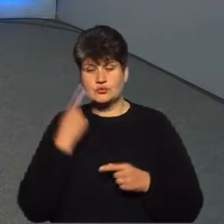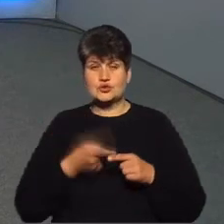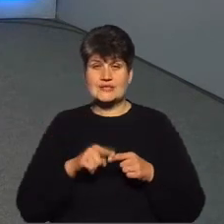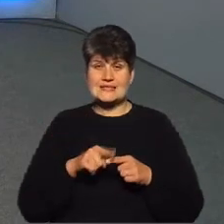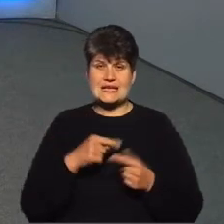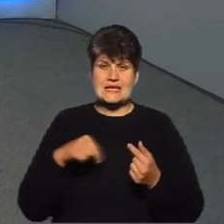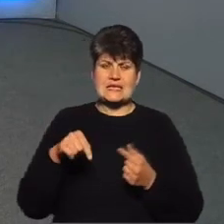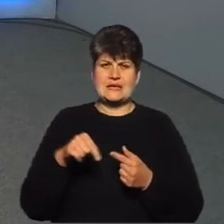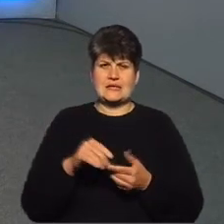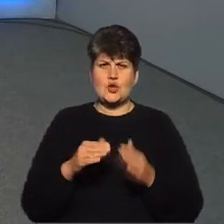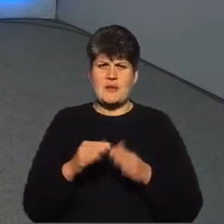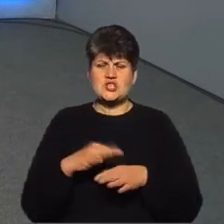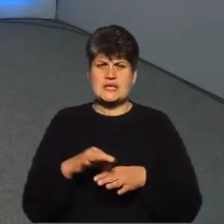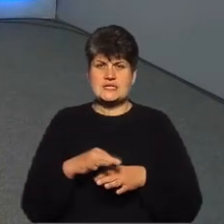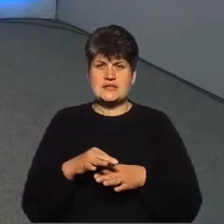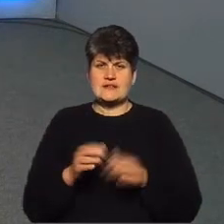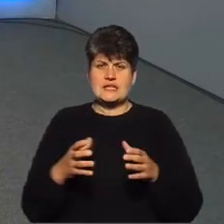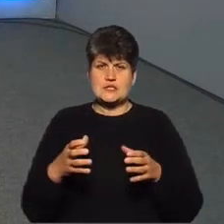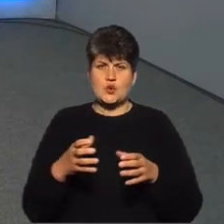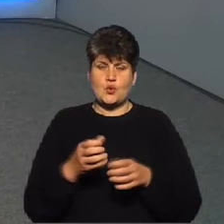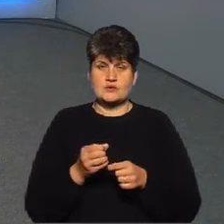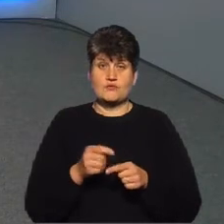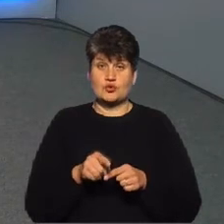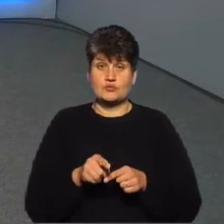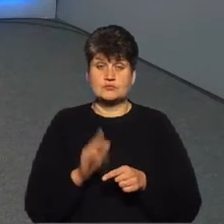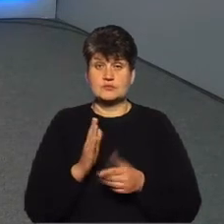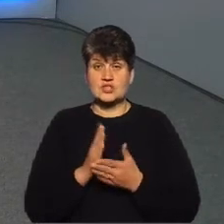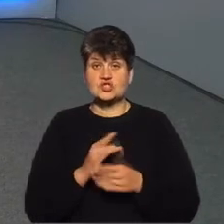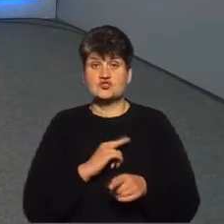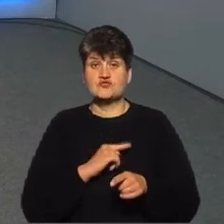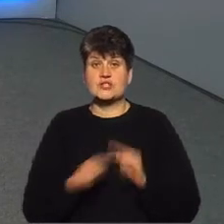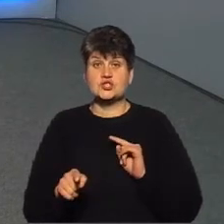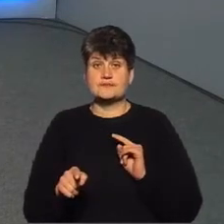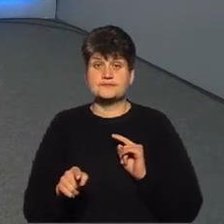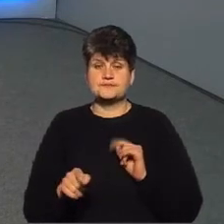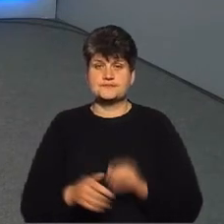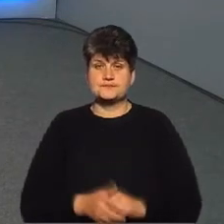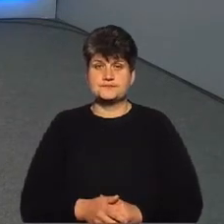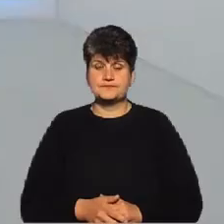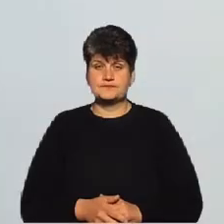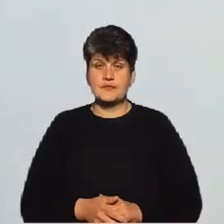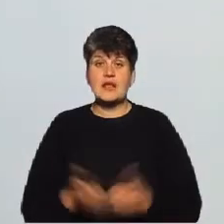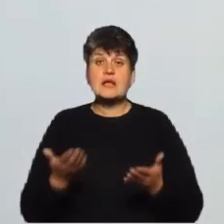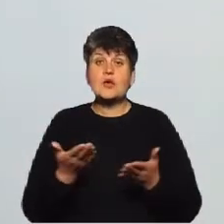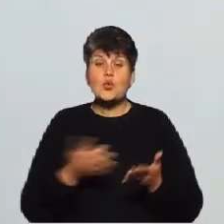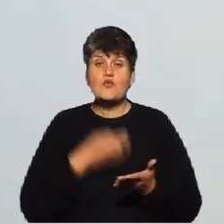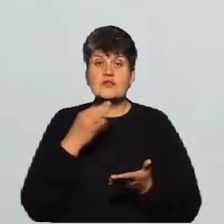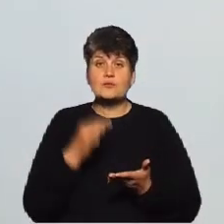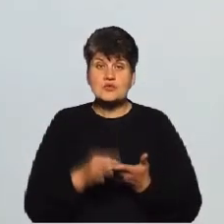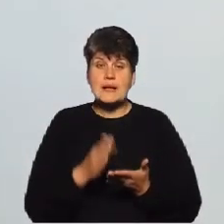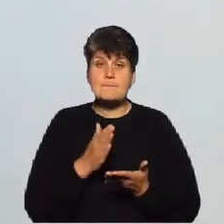домашнього насильства, він скорочується, воно відбувається швидше. Яку ж відповідальність несе